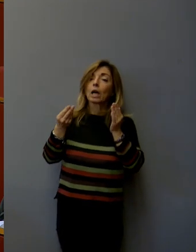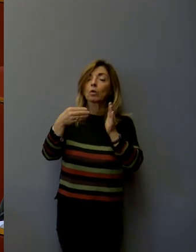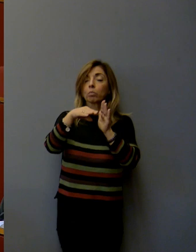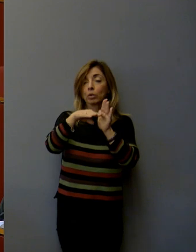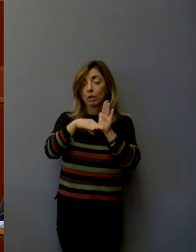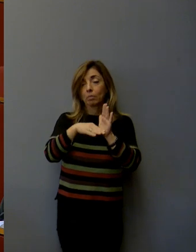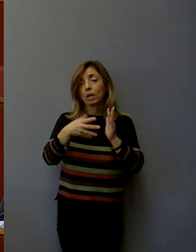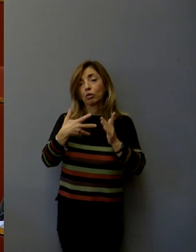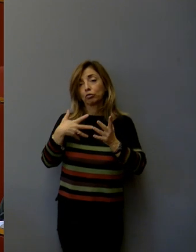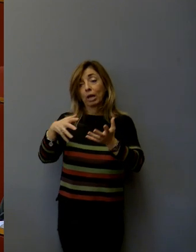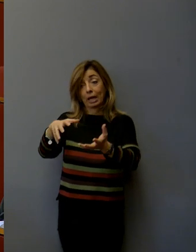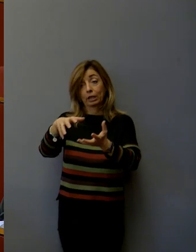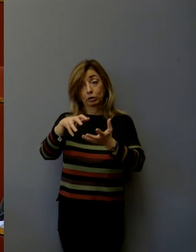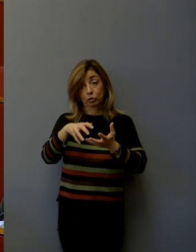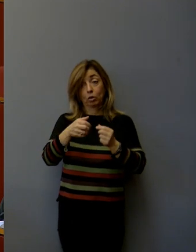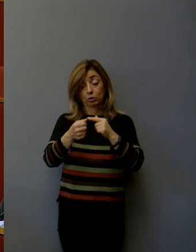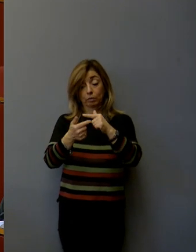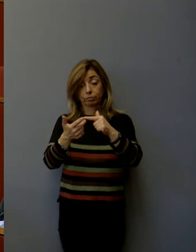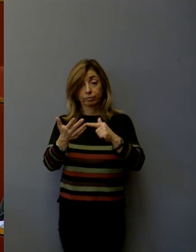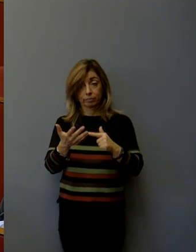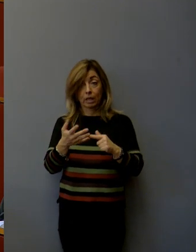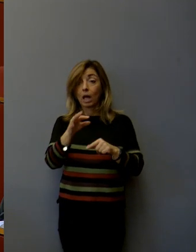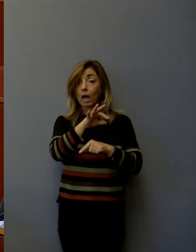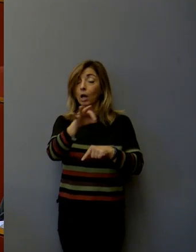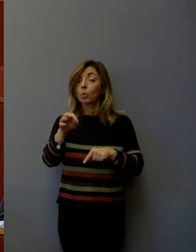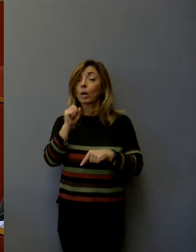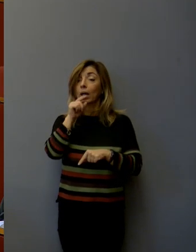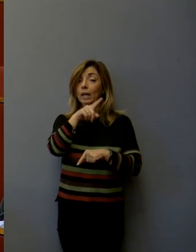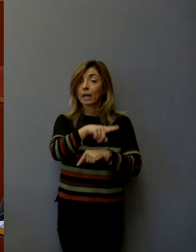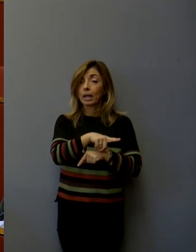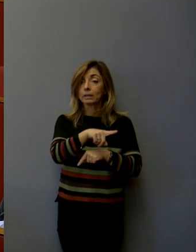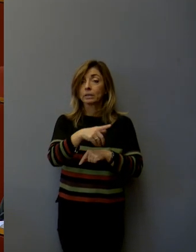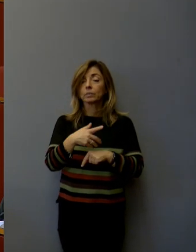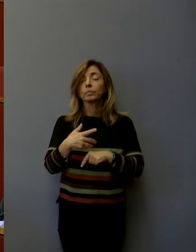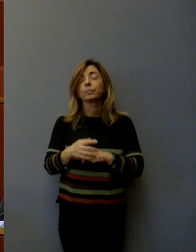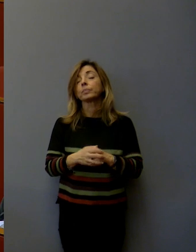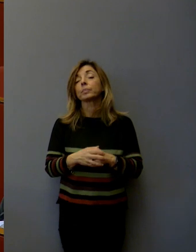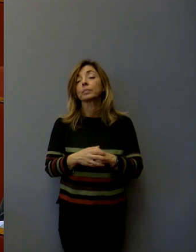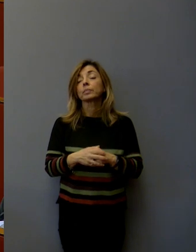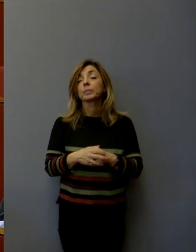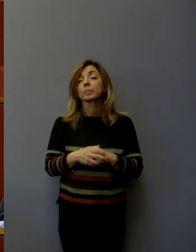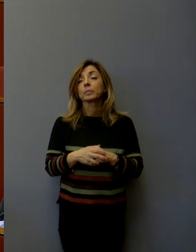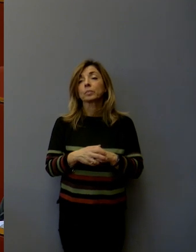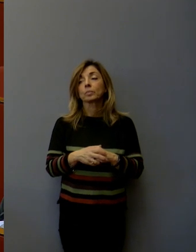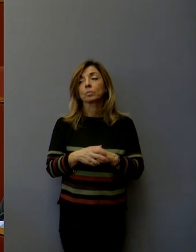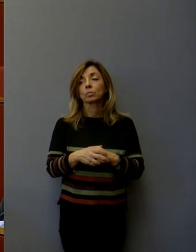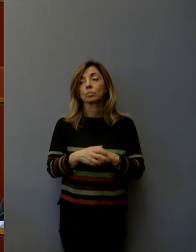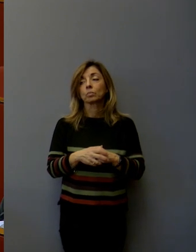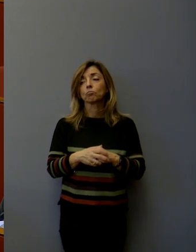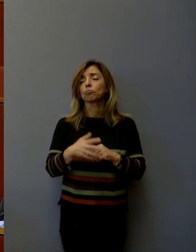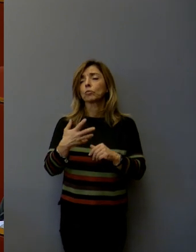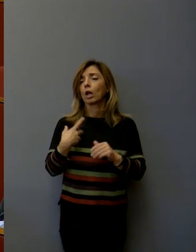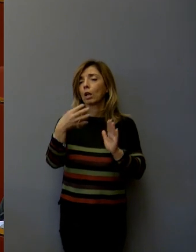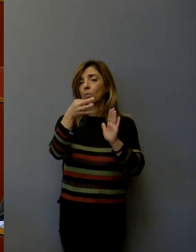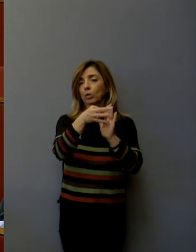a titolo gratuito Esiste un protocollo di accordo